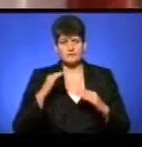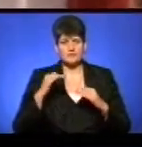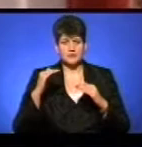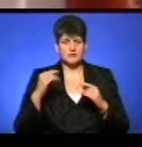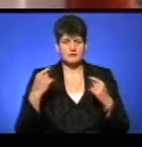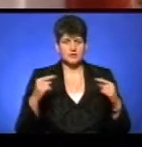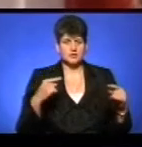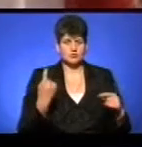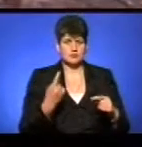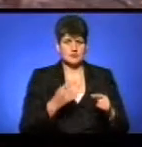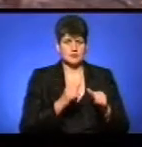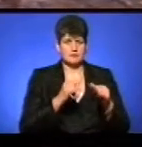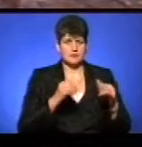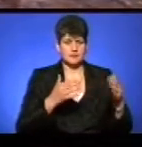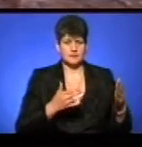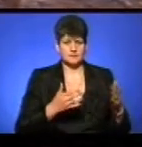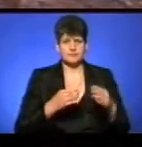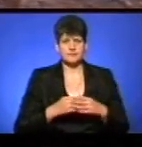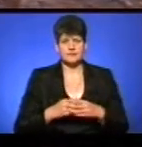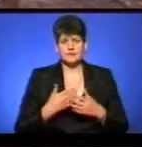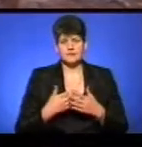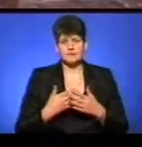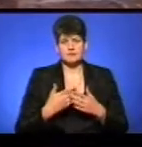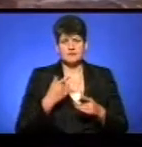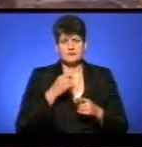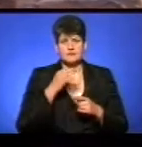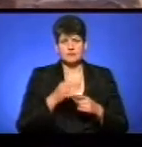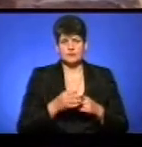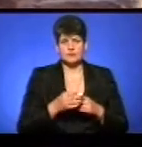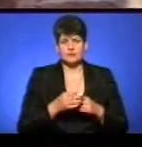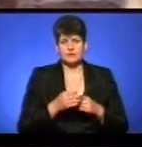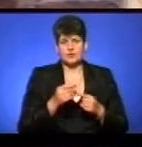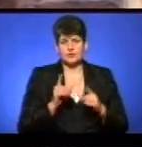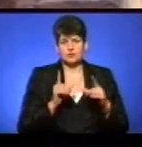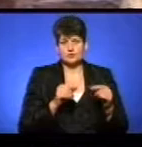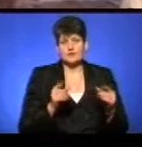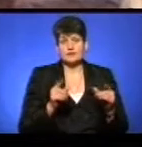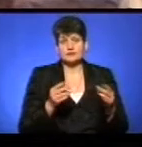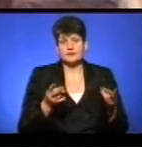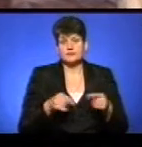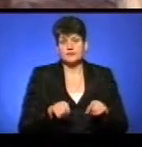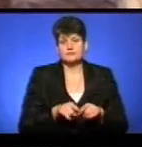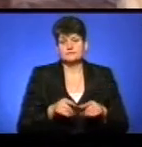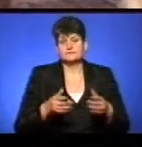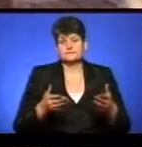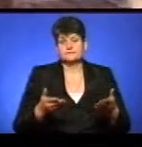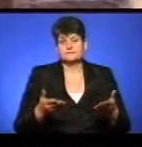інших областях підняли. Напевно, якби відповідав якось проїзду. Ну, і їхати треба, і